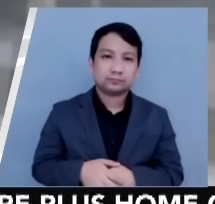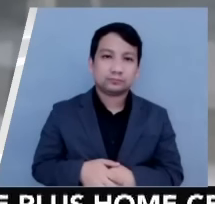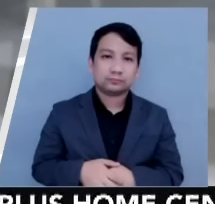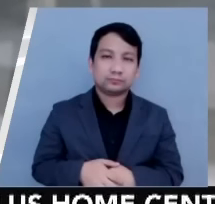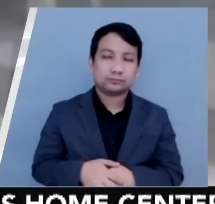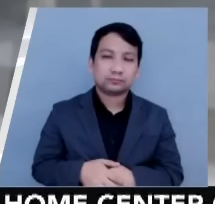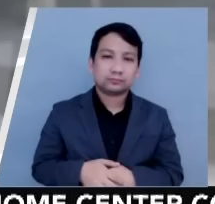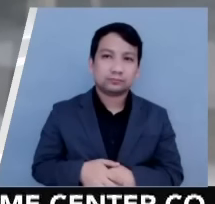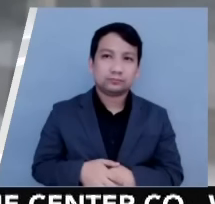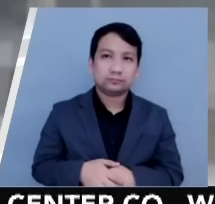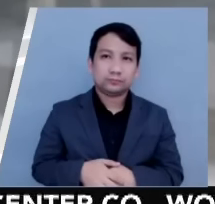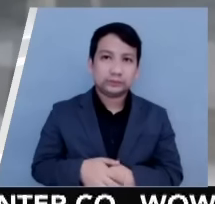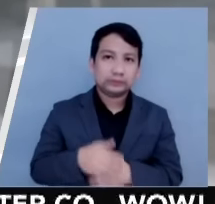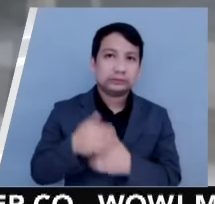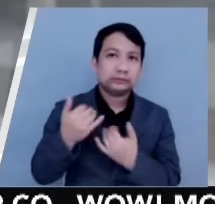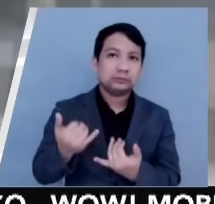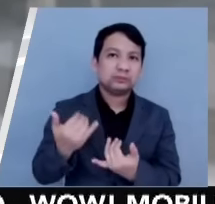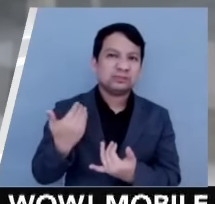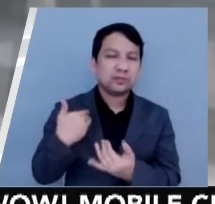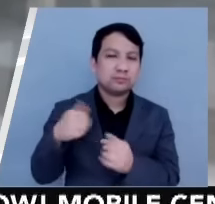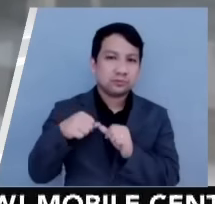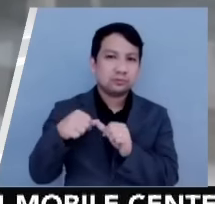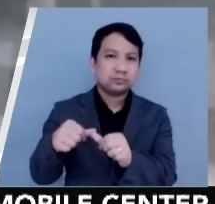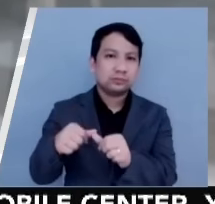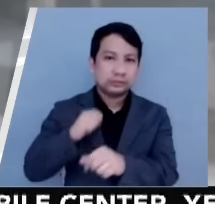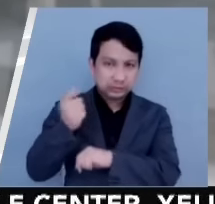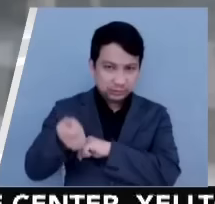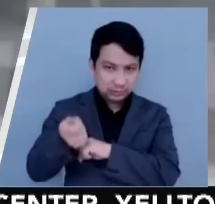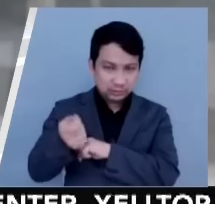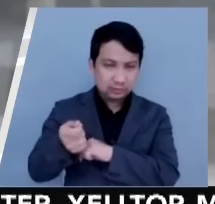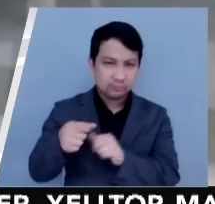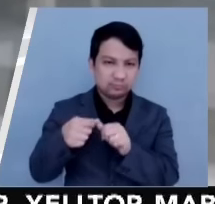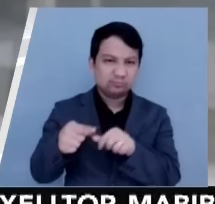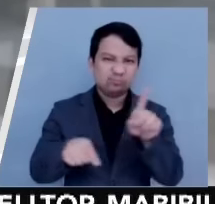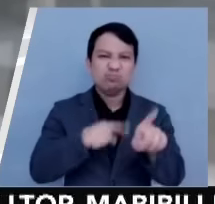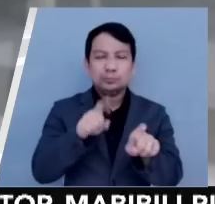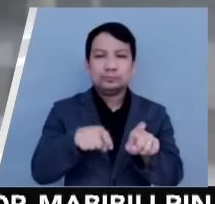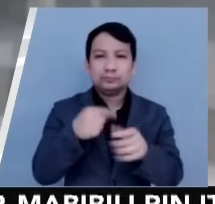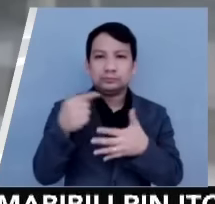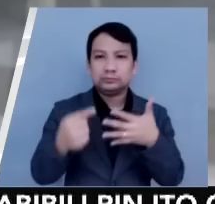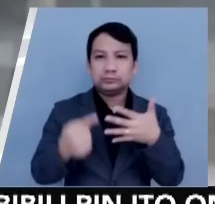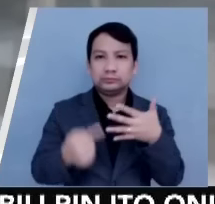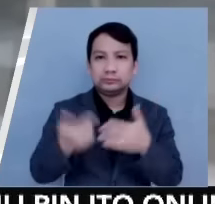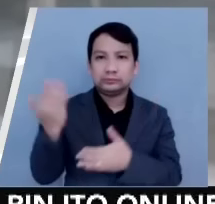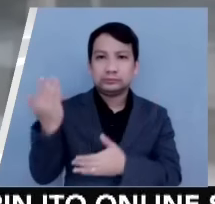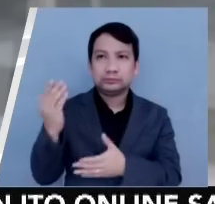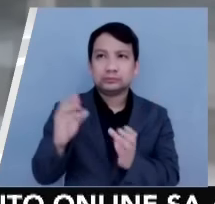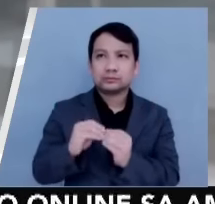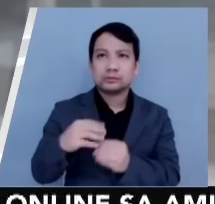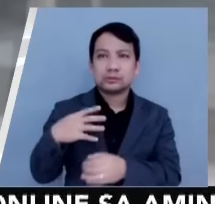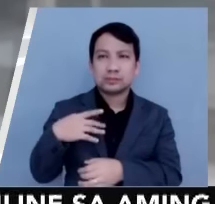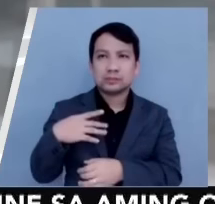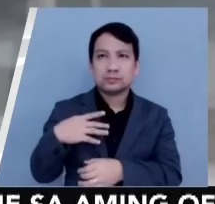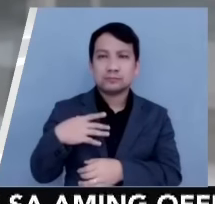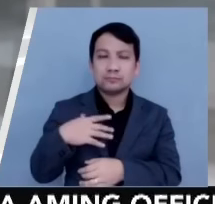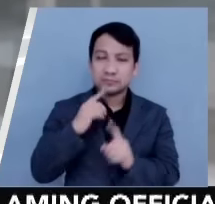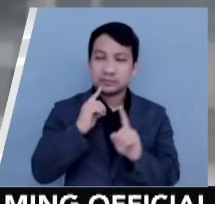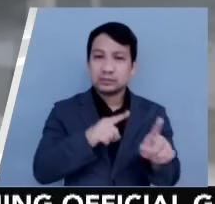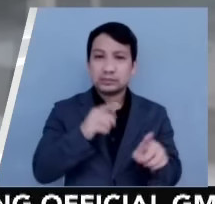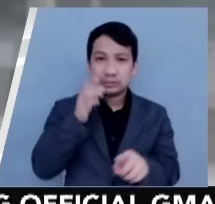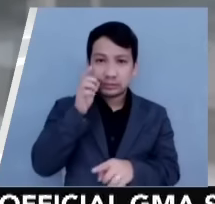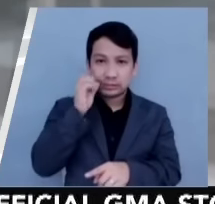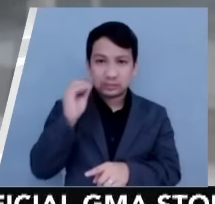Hanggang sa mga oras na ito, Vicky, nagpapatuloy naman itong pagdinig at tinatanong na yung ibang mga resource persons habang hinihintay ang sagot ni Cassandra Leong kung